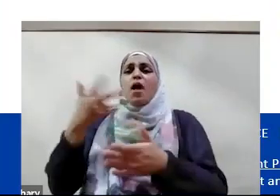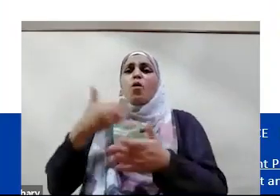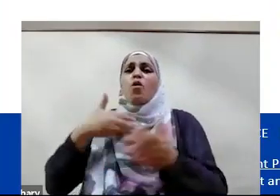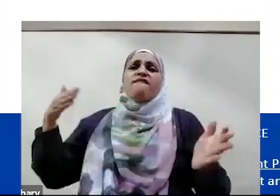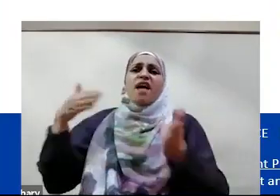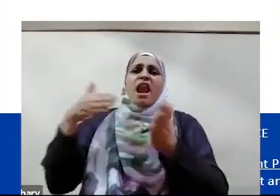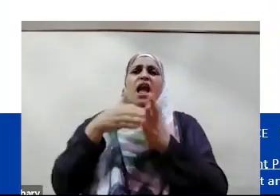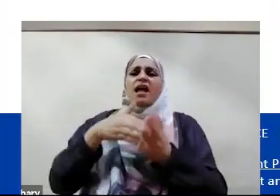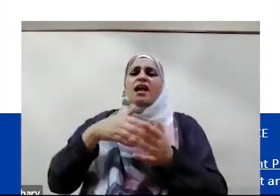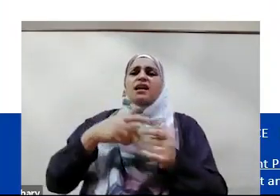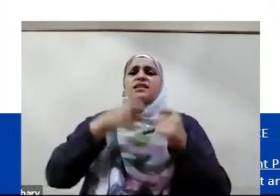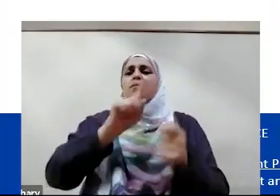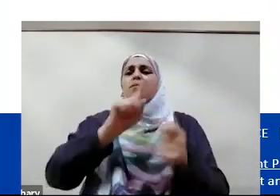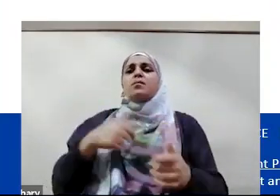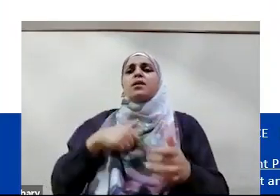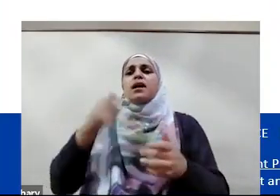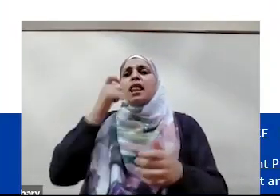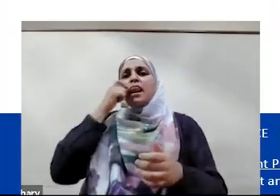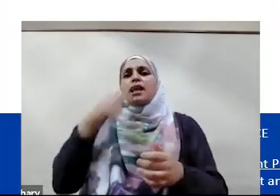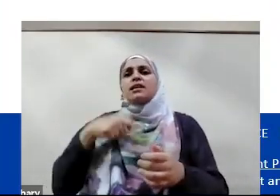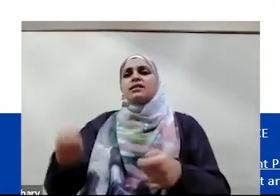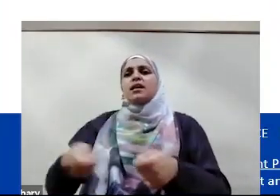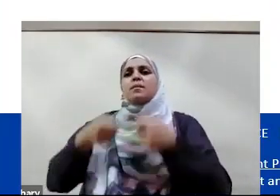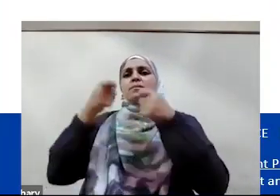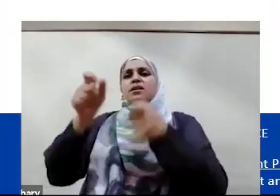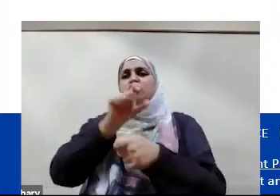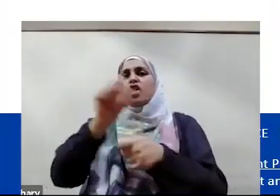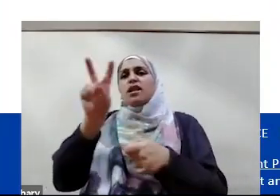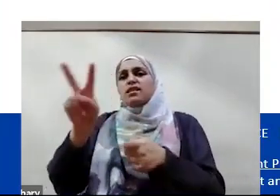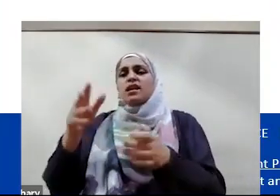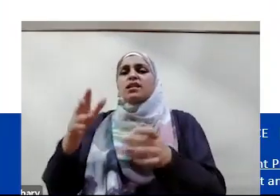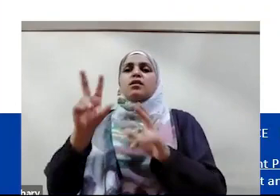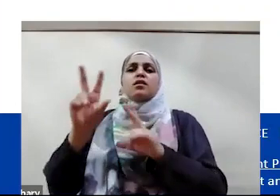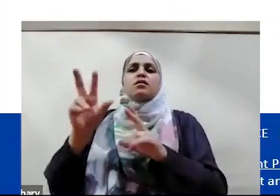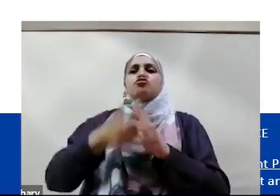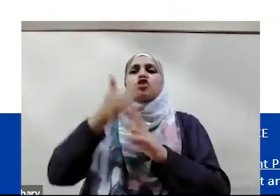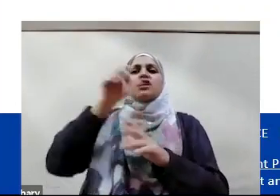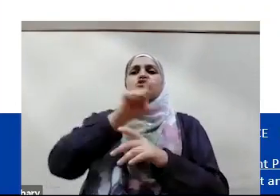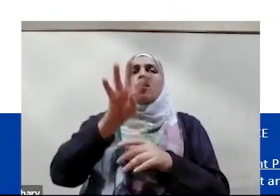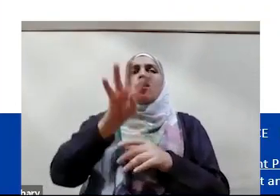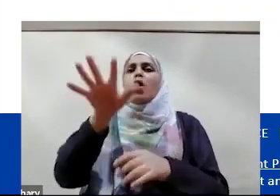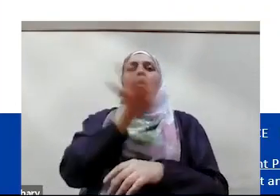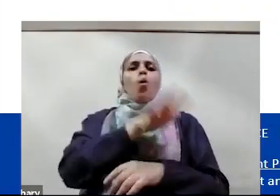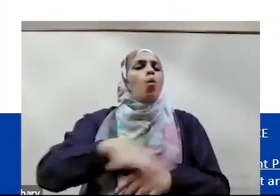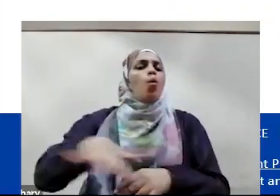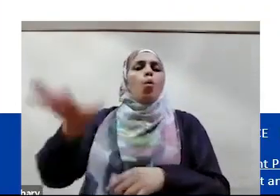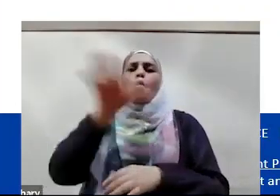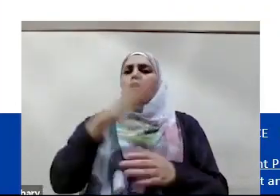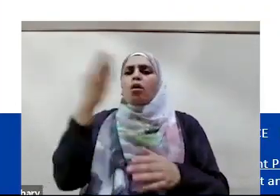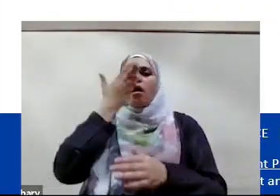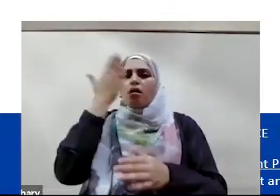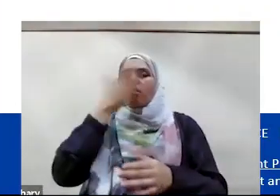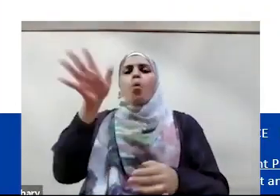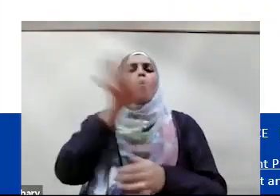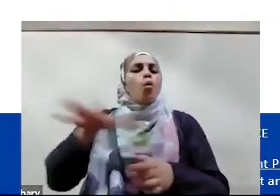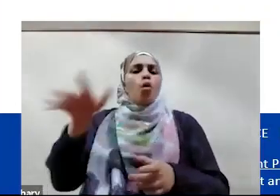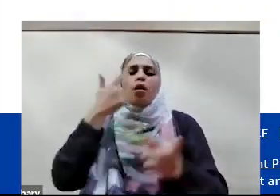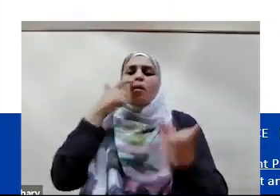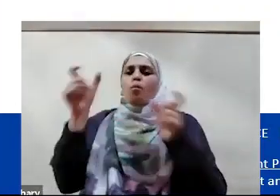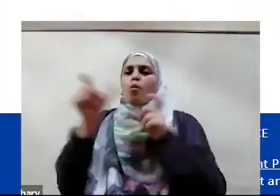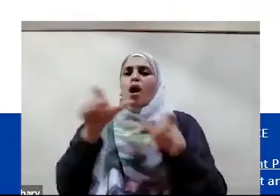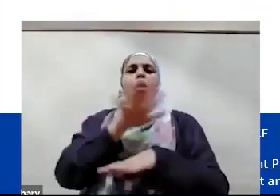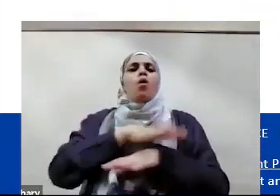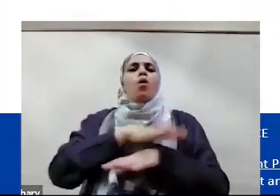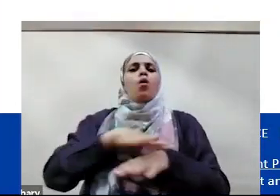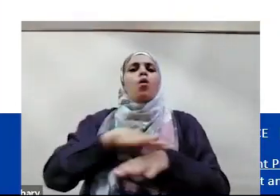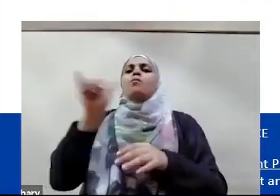2 مش احسن من اللي بيسلم في شهر 4. كل كده كده الابليكيشنز كلها بتتراجع مره واحده، واسلم وقت ما بقى